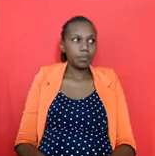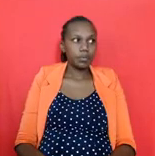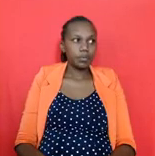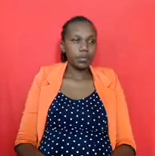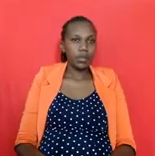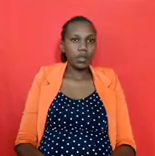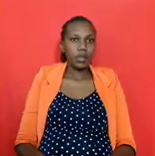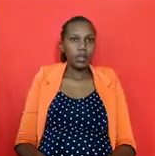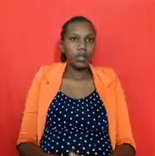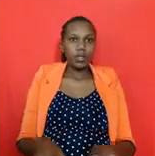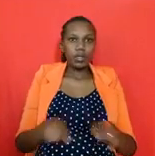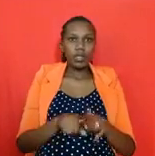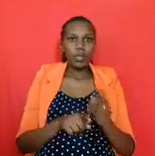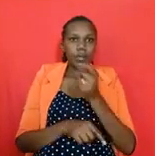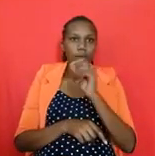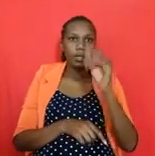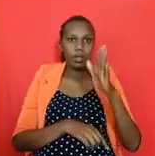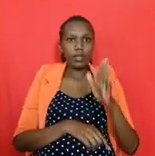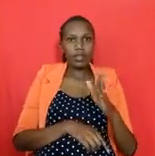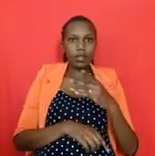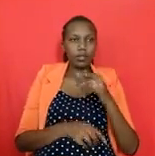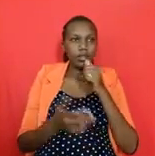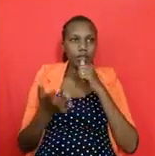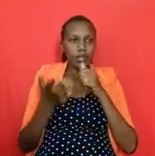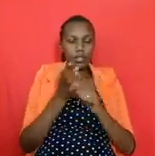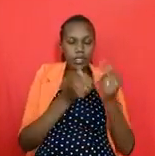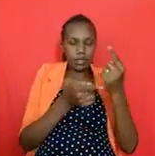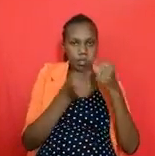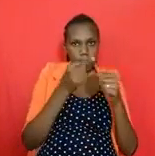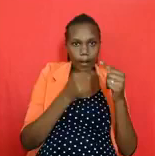na mwandĩki marũa ũmwe nĩ okire ho